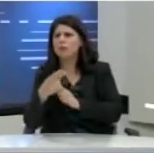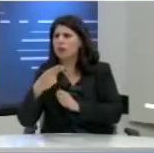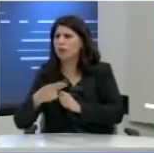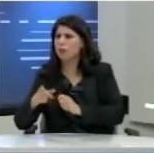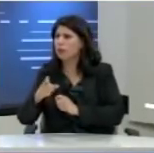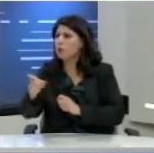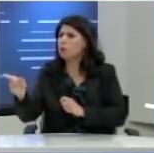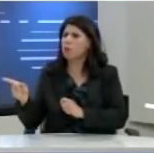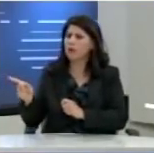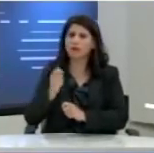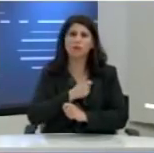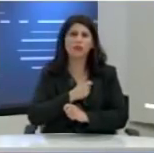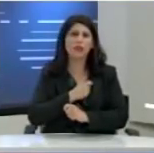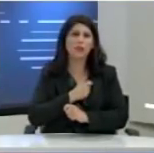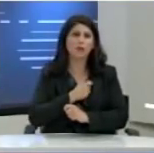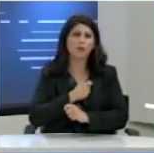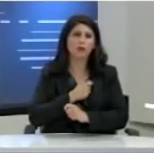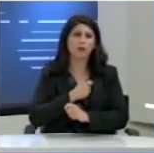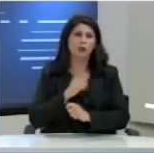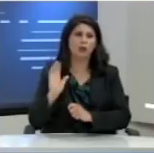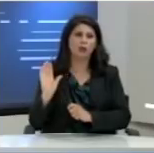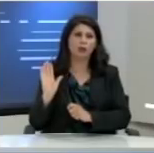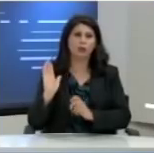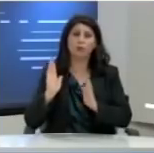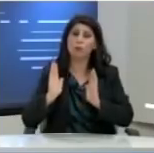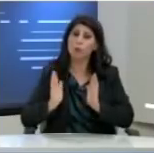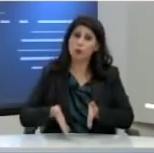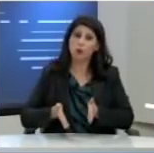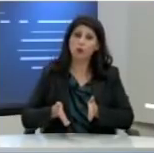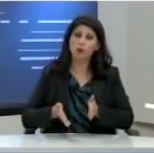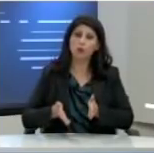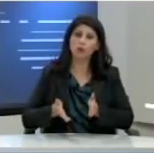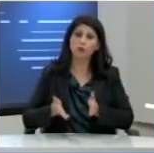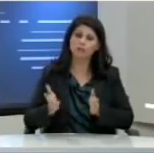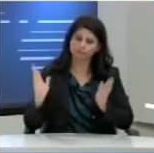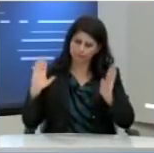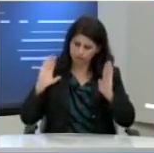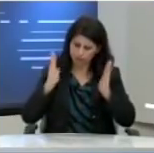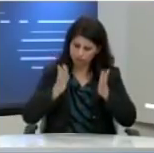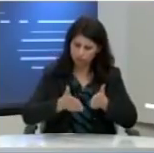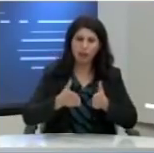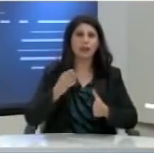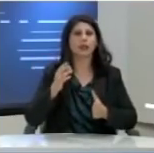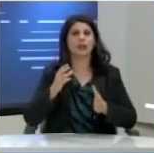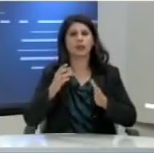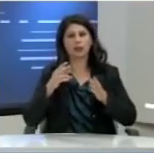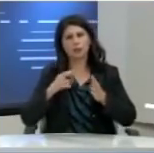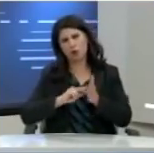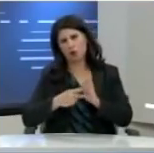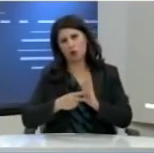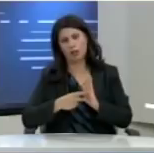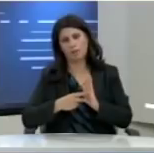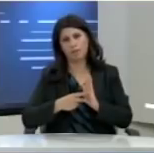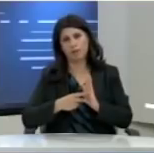θεωρούν ότι μπορούν να επικεντρώσουν την προσοχή.